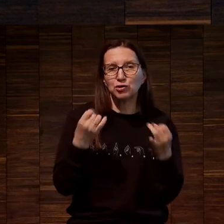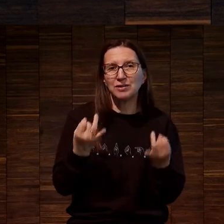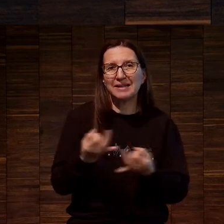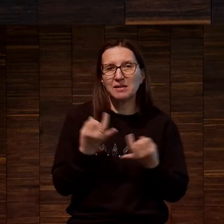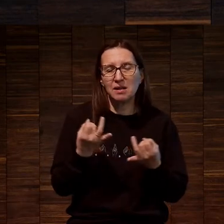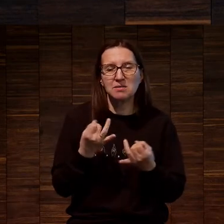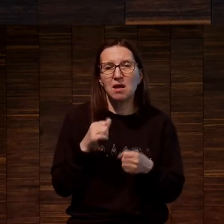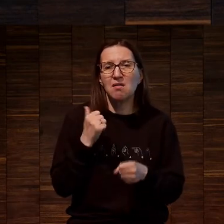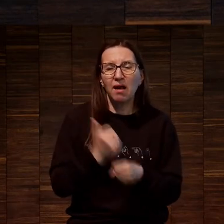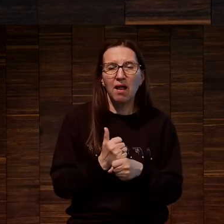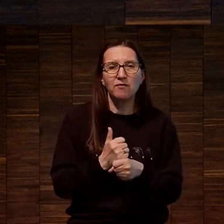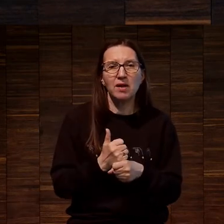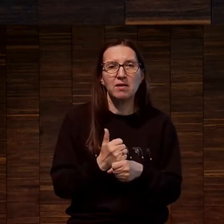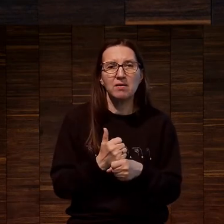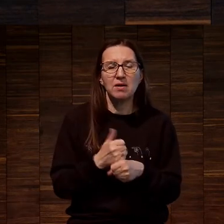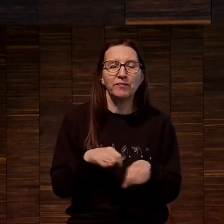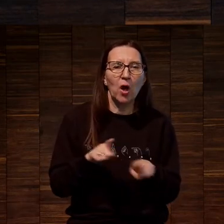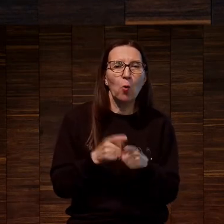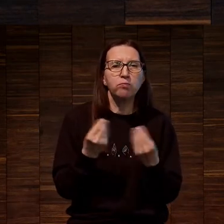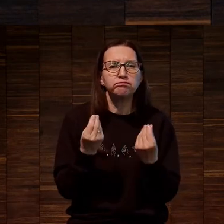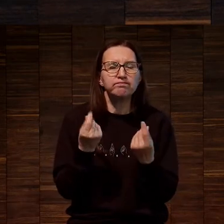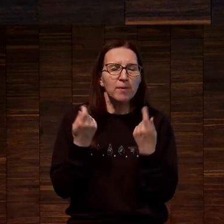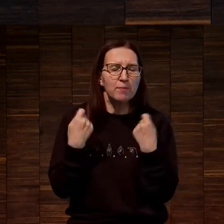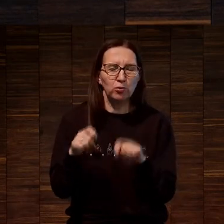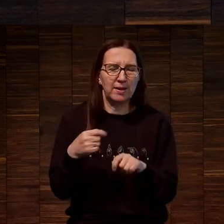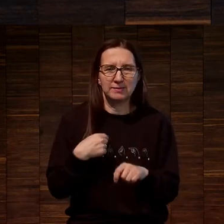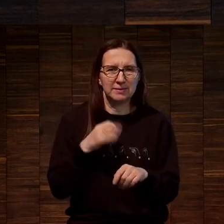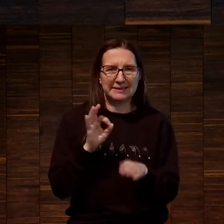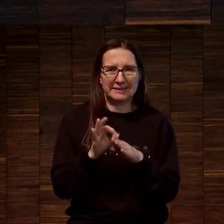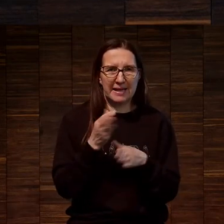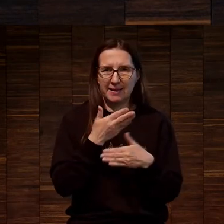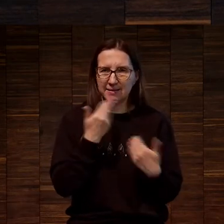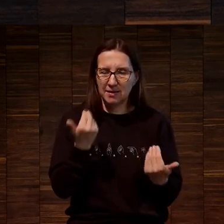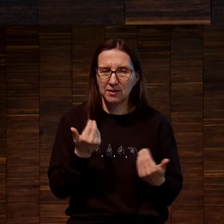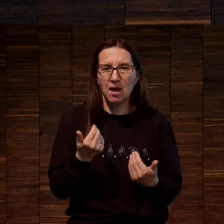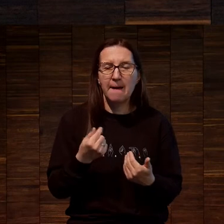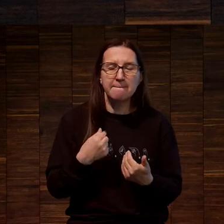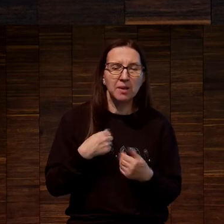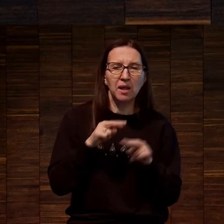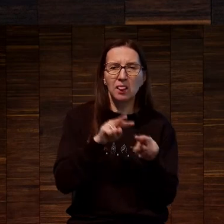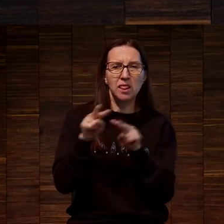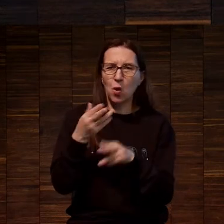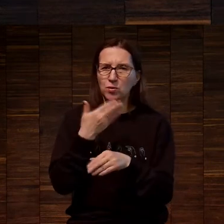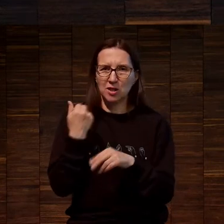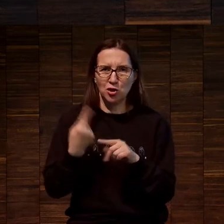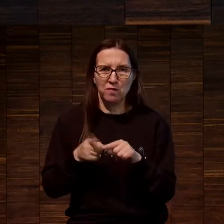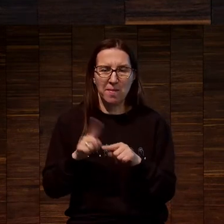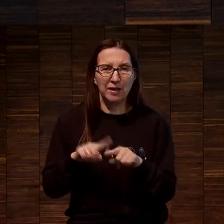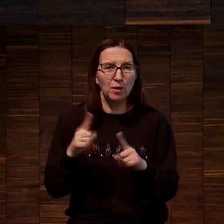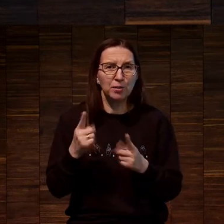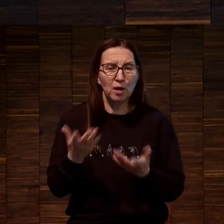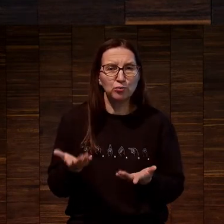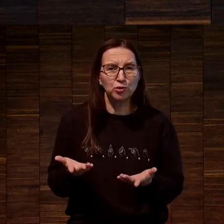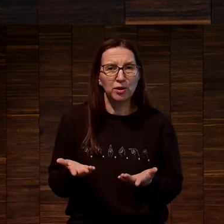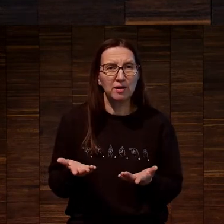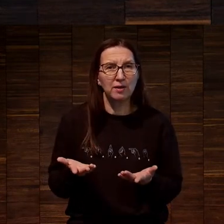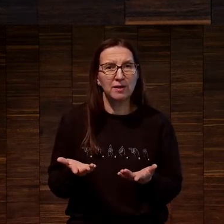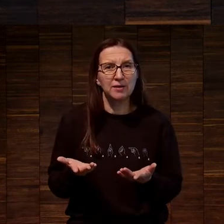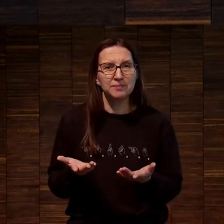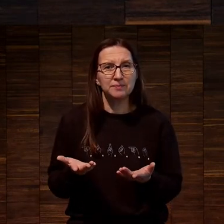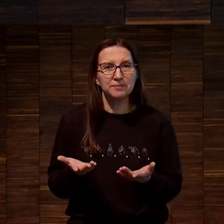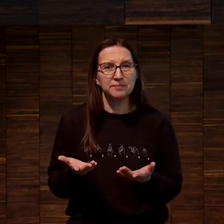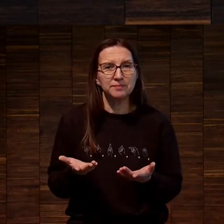находится в таком коммерческом русле. Мы не пытаемся отслеживать эти вещи, потому что это все-таки